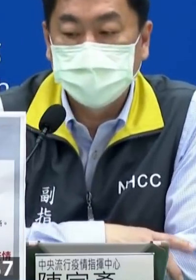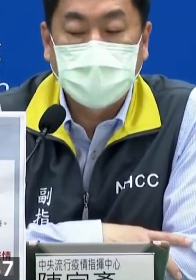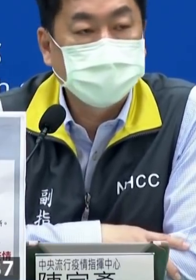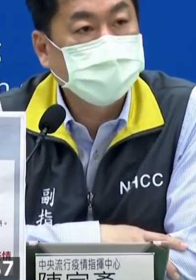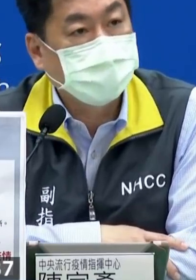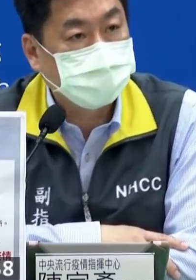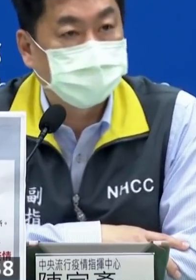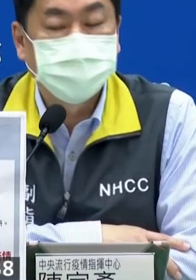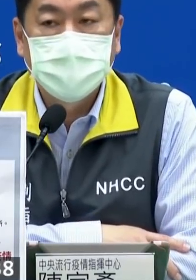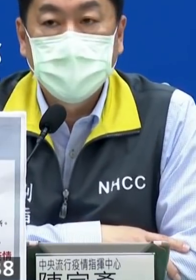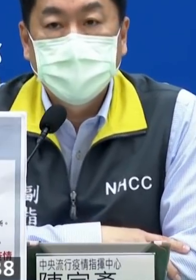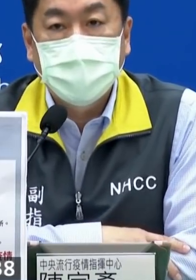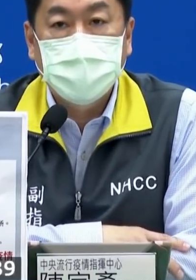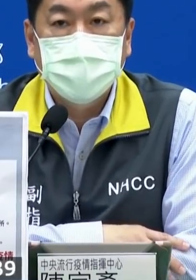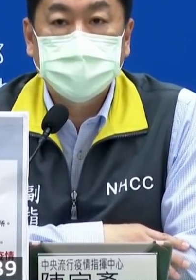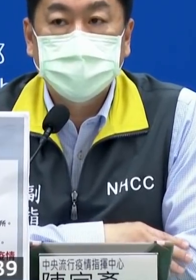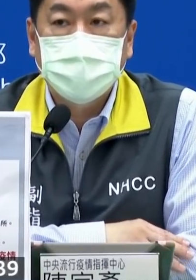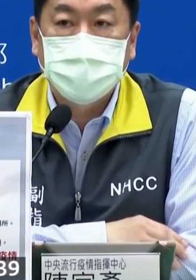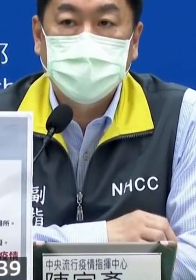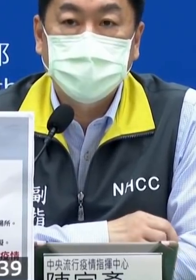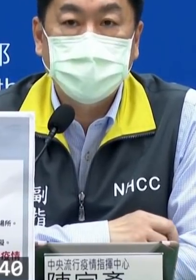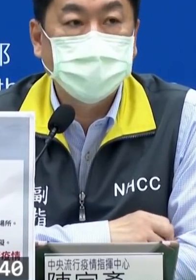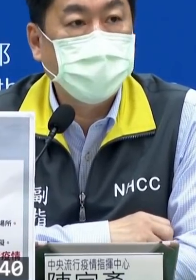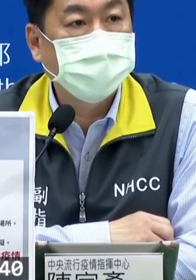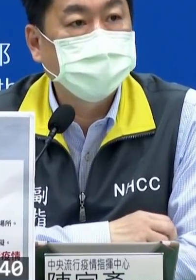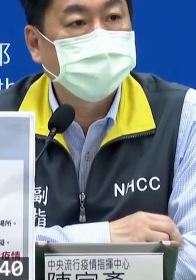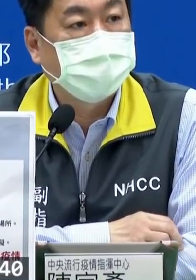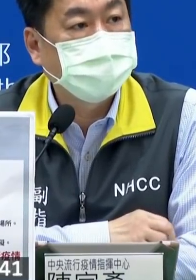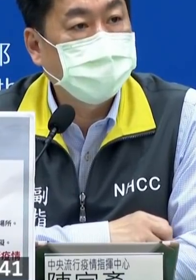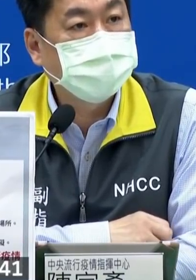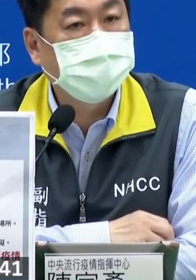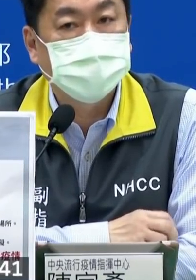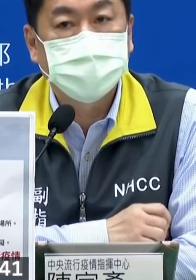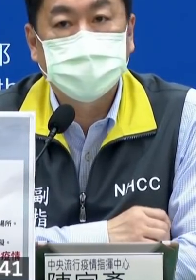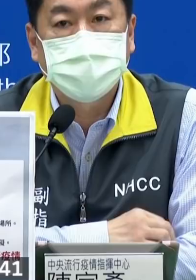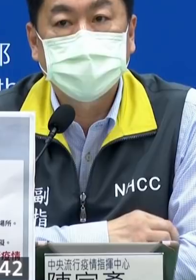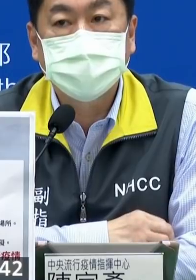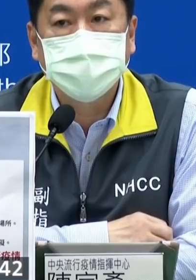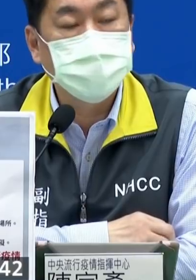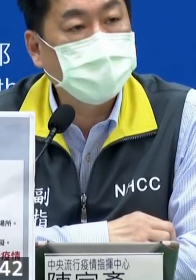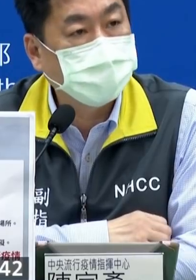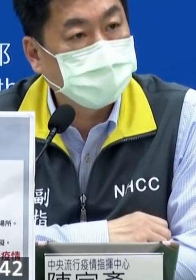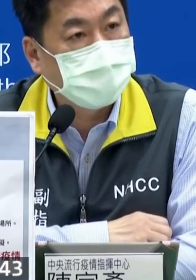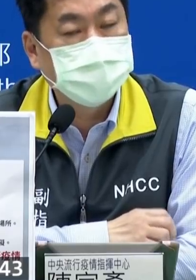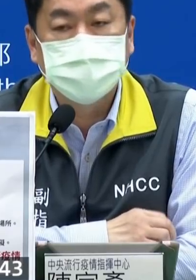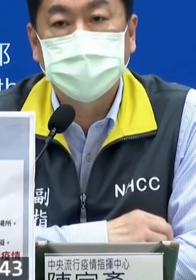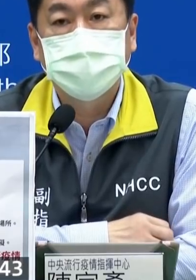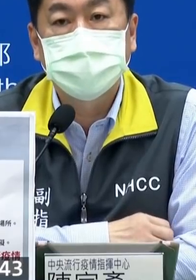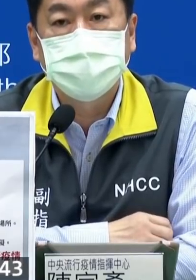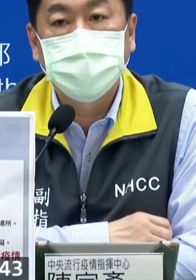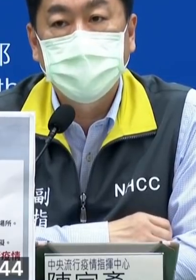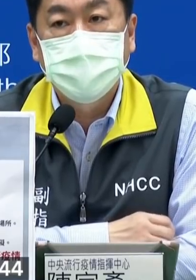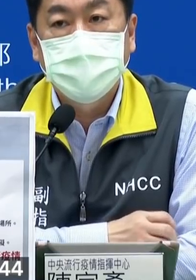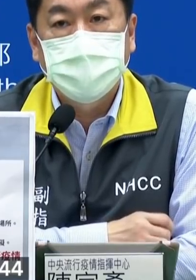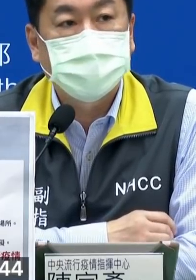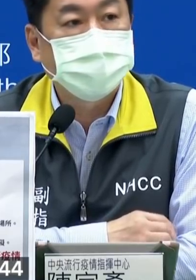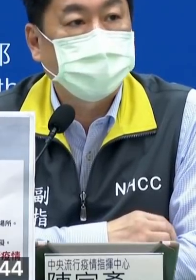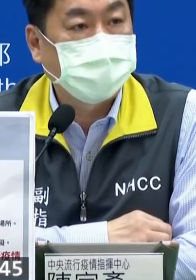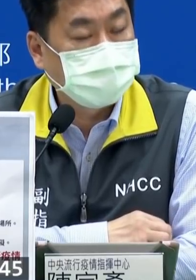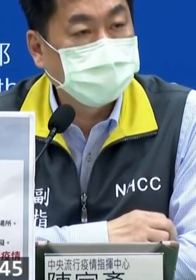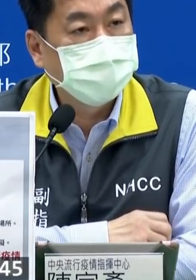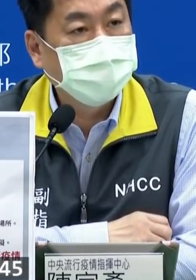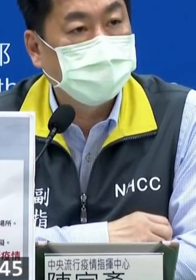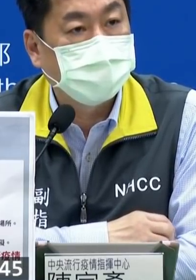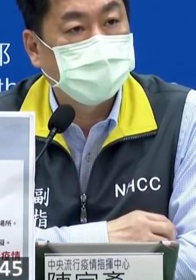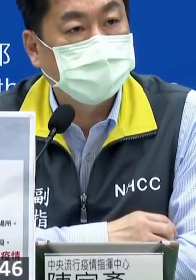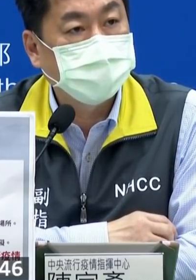经明白的告诉。那有关于他们金门县所提的这个公告，昨天指挥中心也